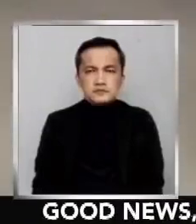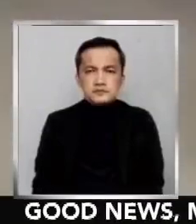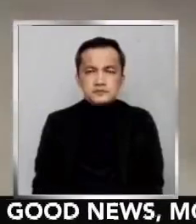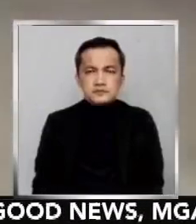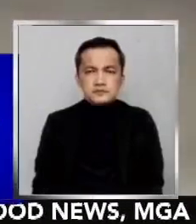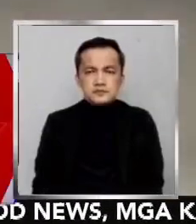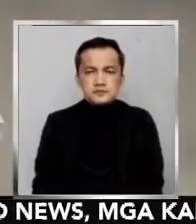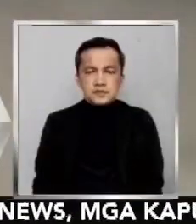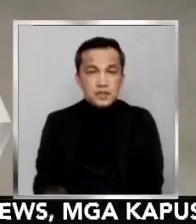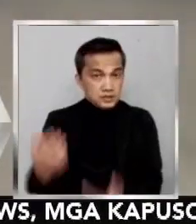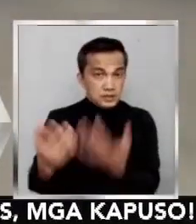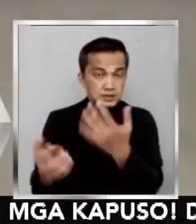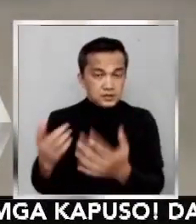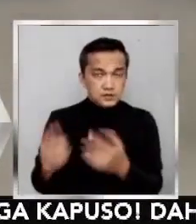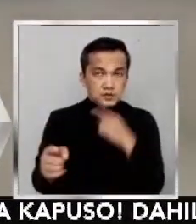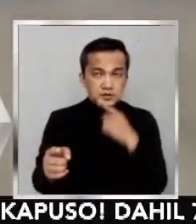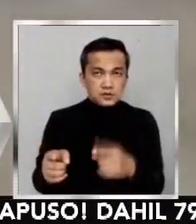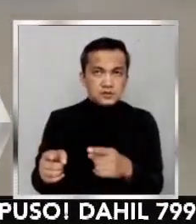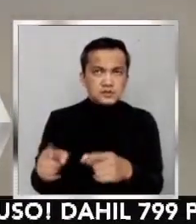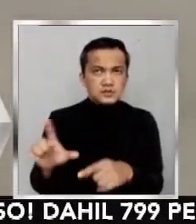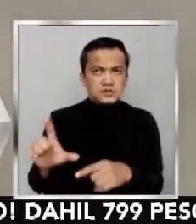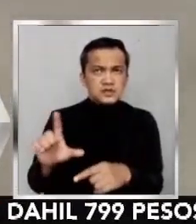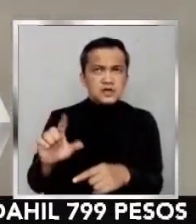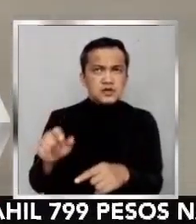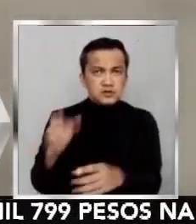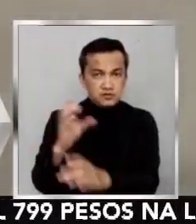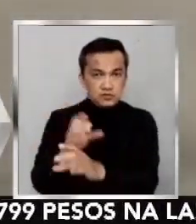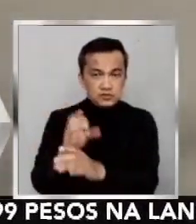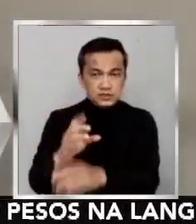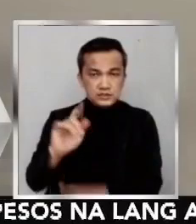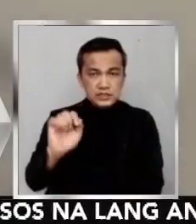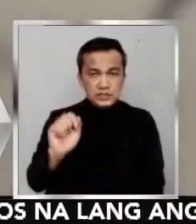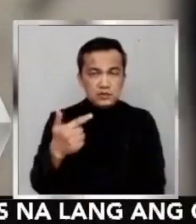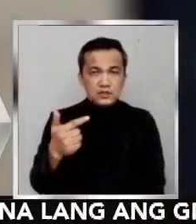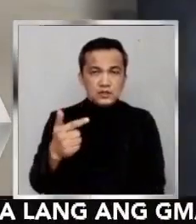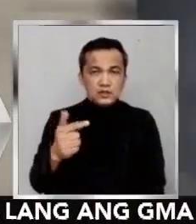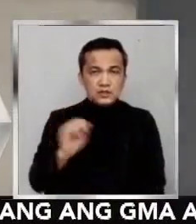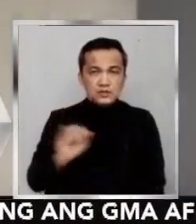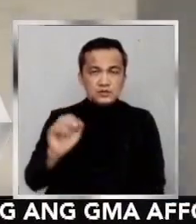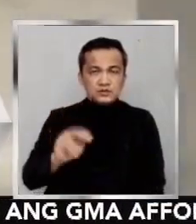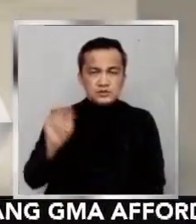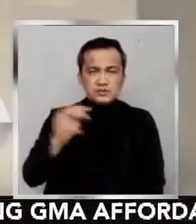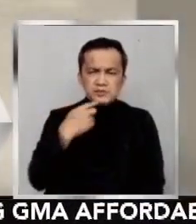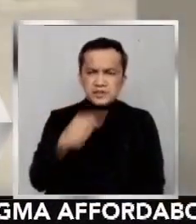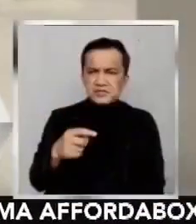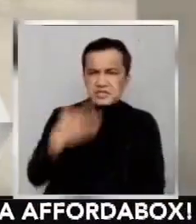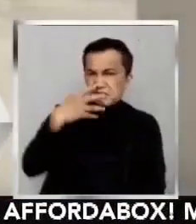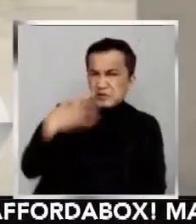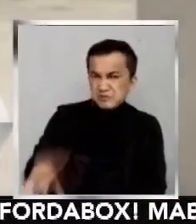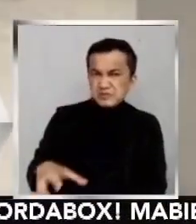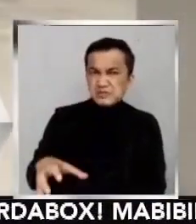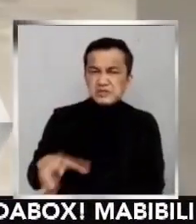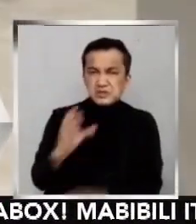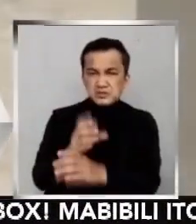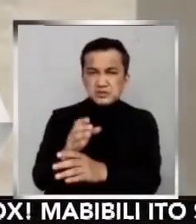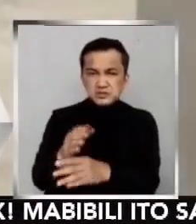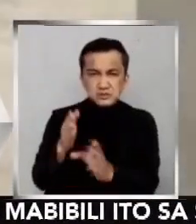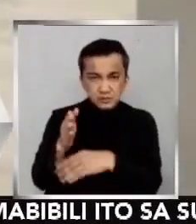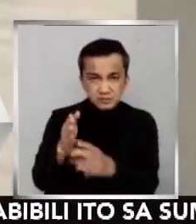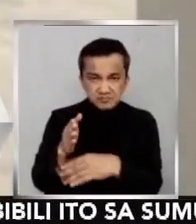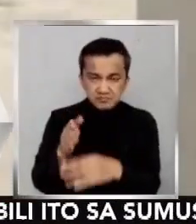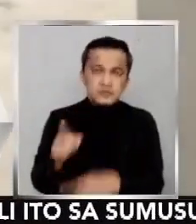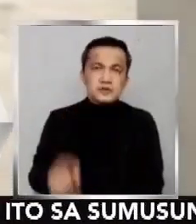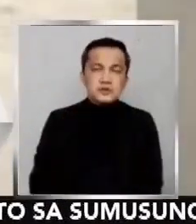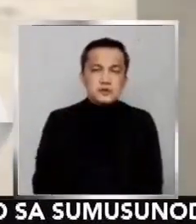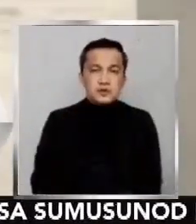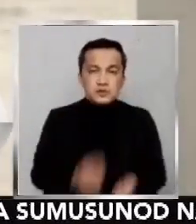Nagliyab ang isang kotse sa Lawag, Ilocos Norte. Base sa imbestigasyon, nag-overheat ang kotse habang nasa biyahe. Tumulong naman